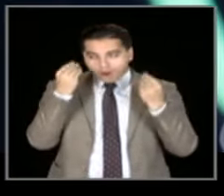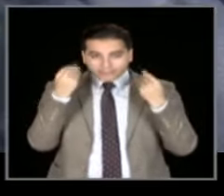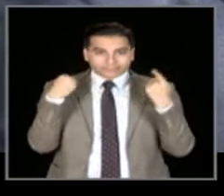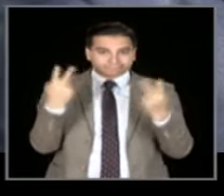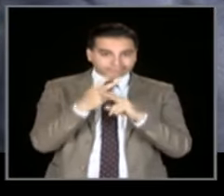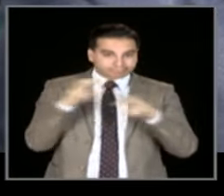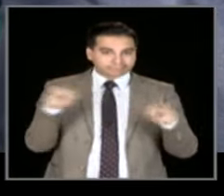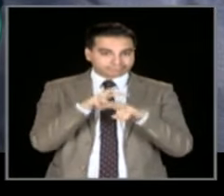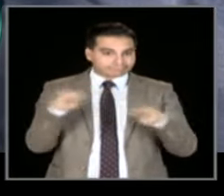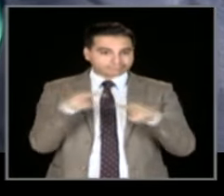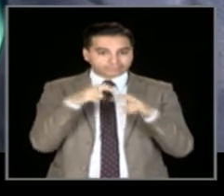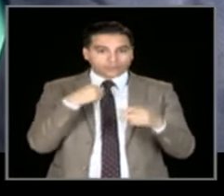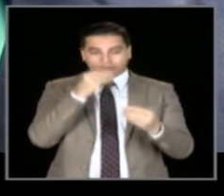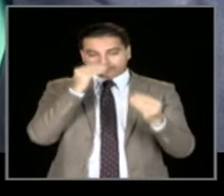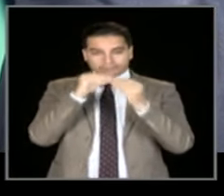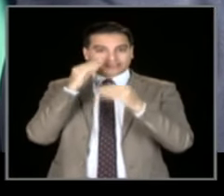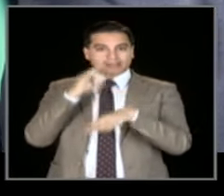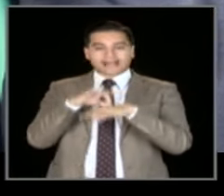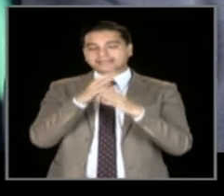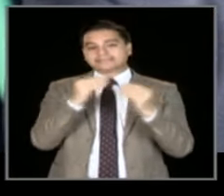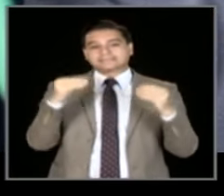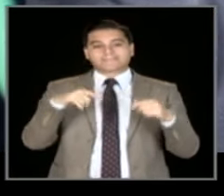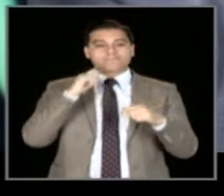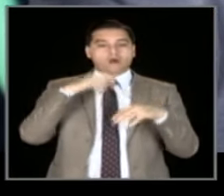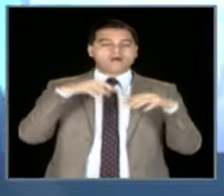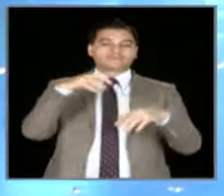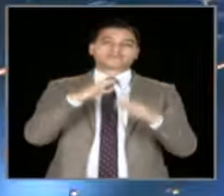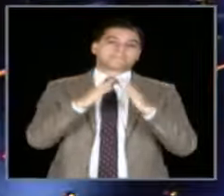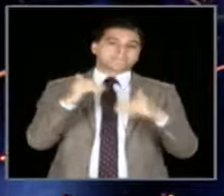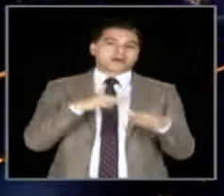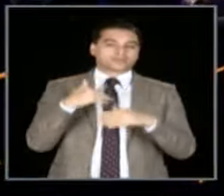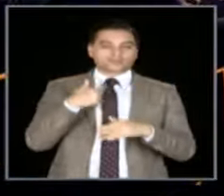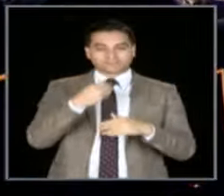مصدرها الصحيح، وتعرفت على ناس جديده من كل محافظات مصر، وزودت ثقتي بنفسي.